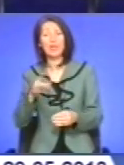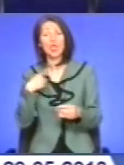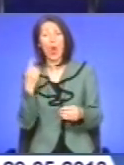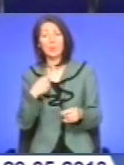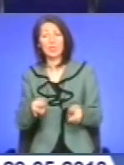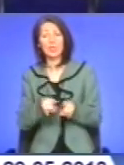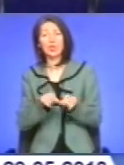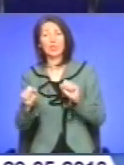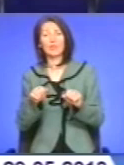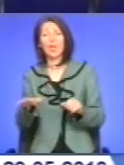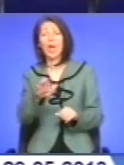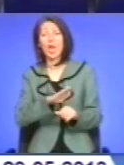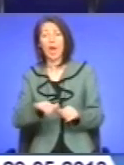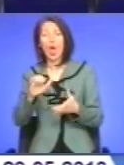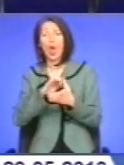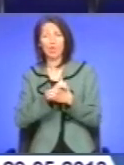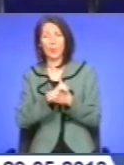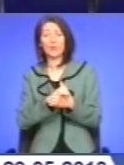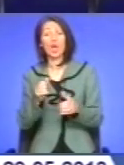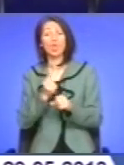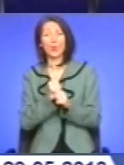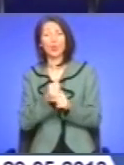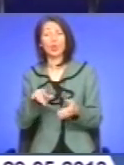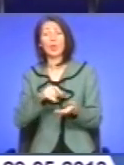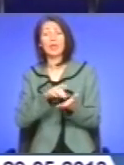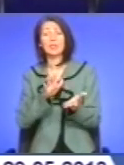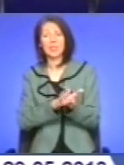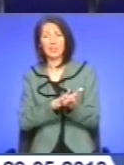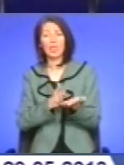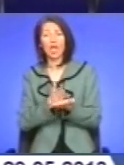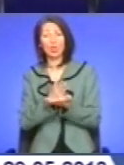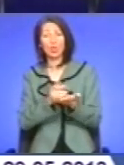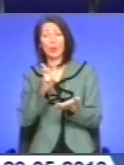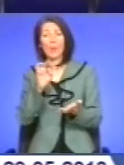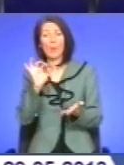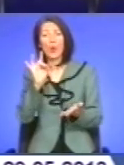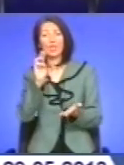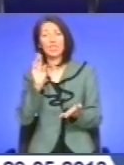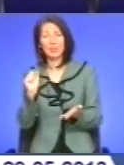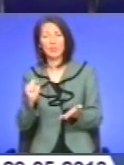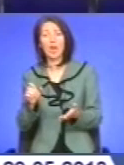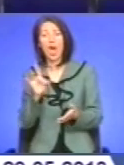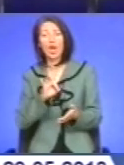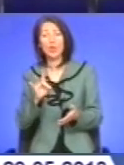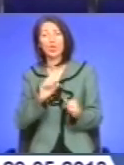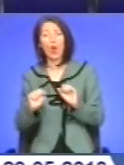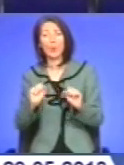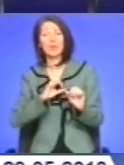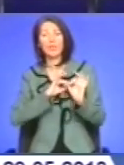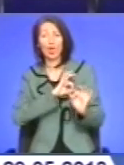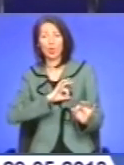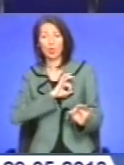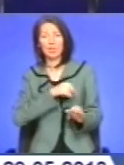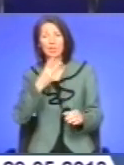Валентин Хоптян ознайомився з роботою реєстраційної служби Вершівського районного управління юстиції.